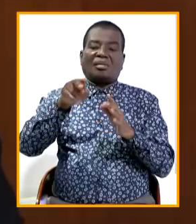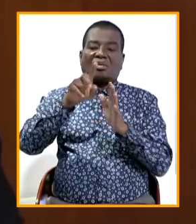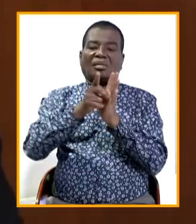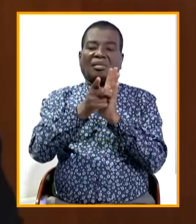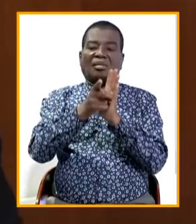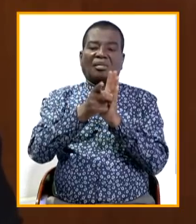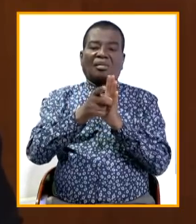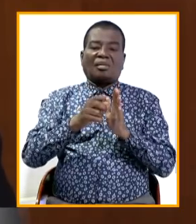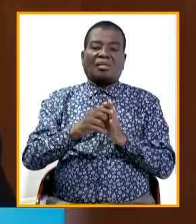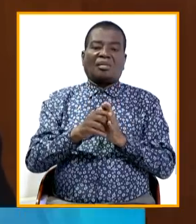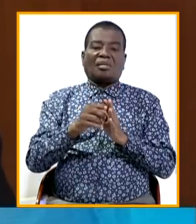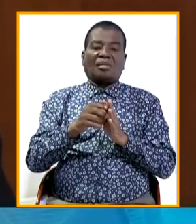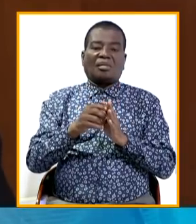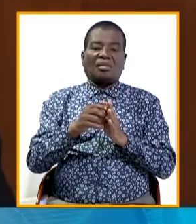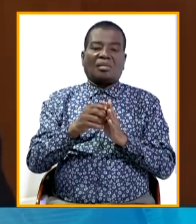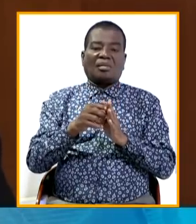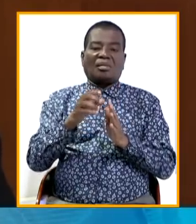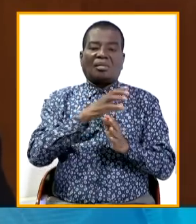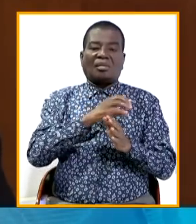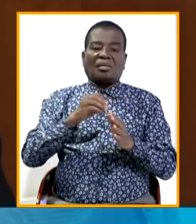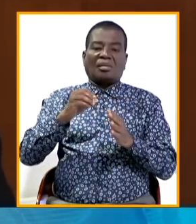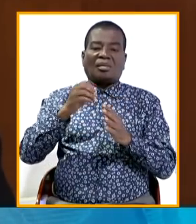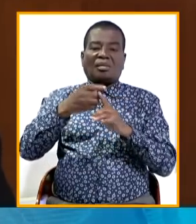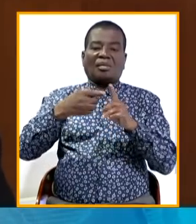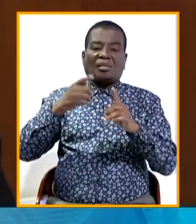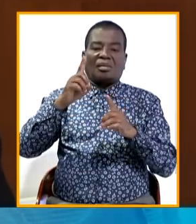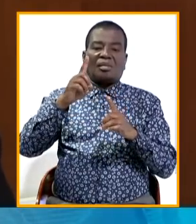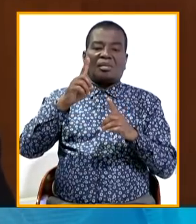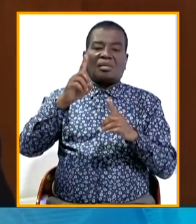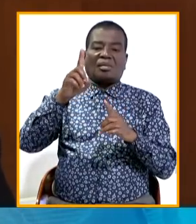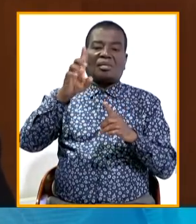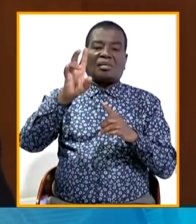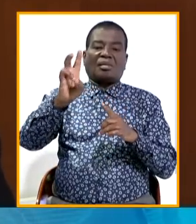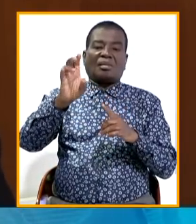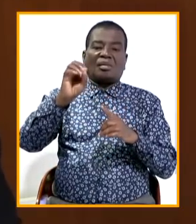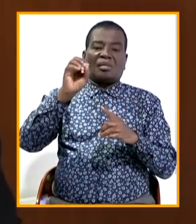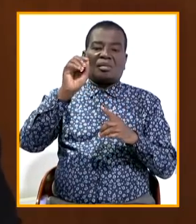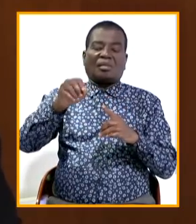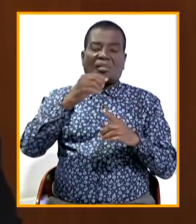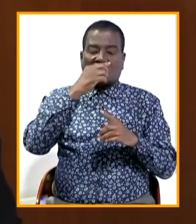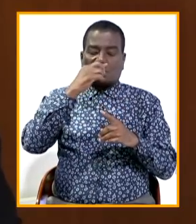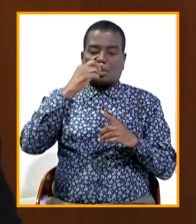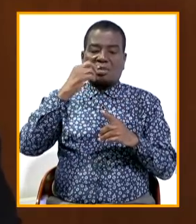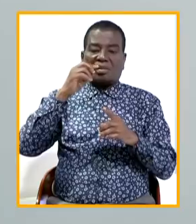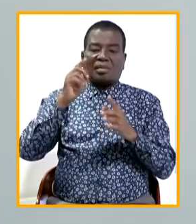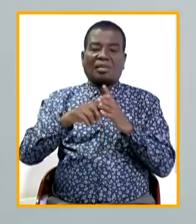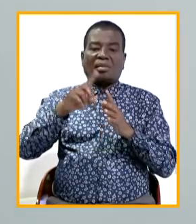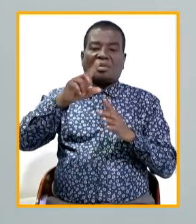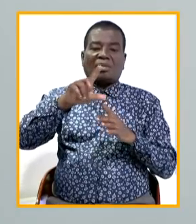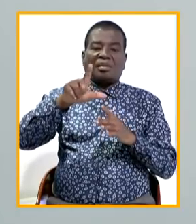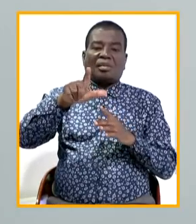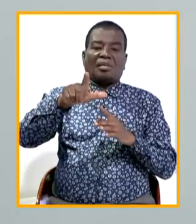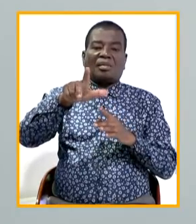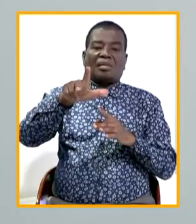De 136 à 170 points à partir du mercredi 26 juillet 2023 à